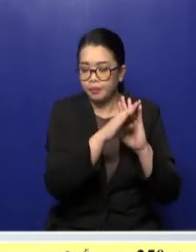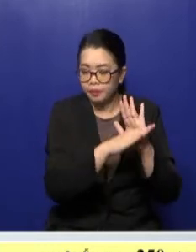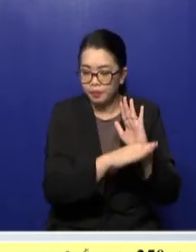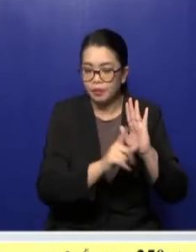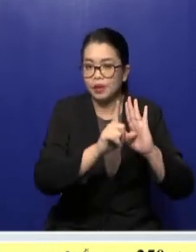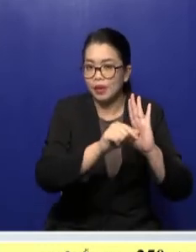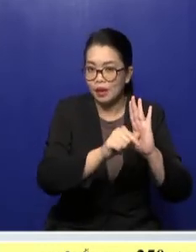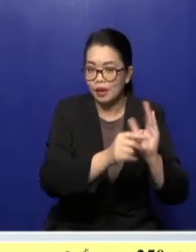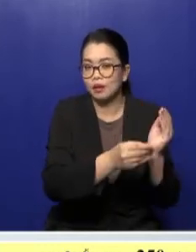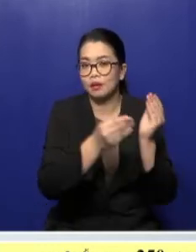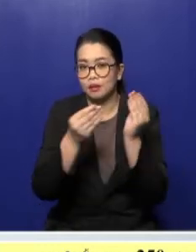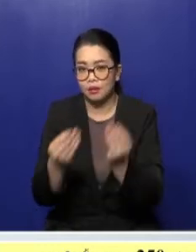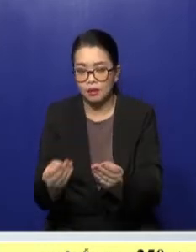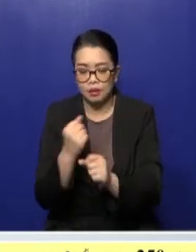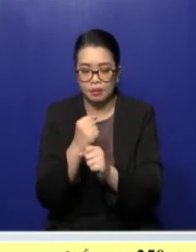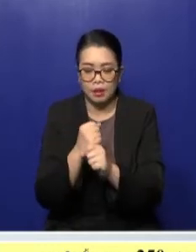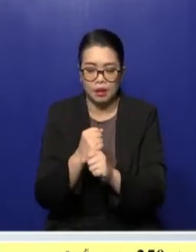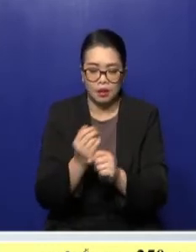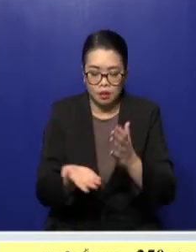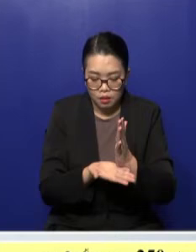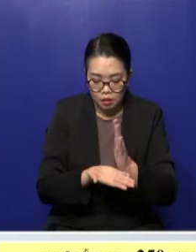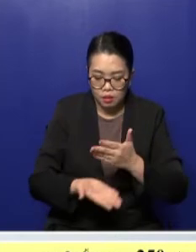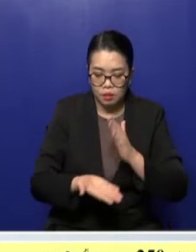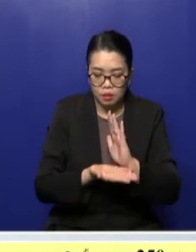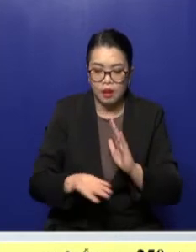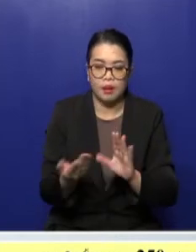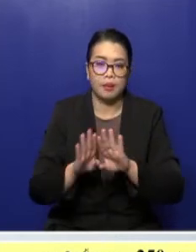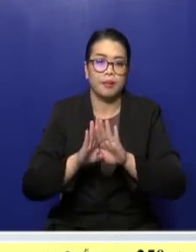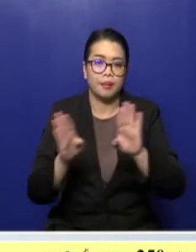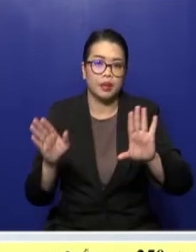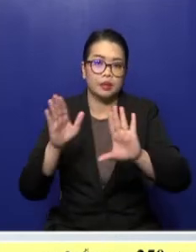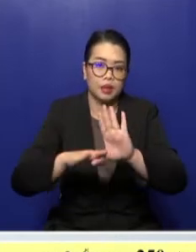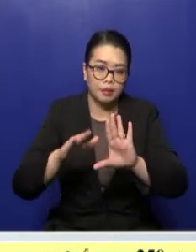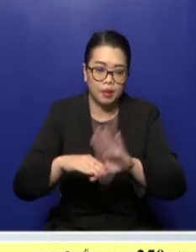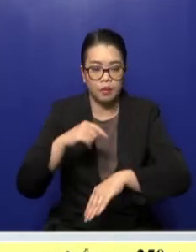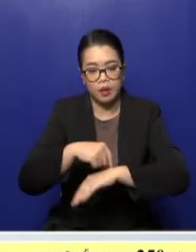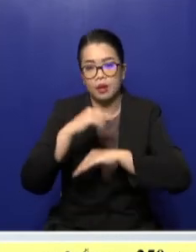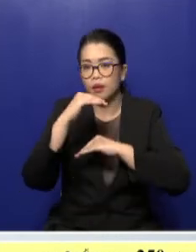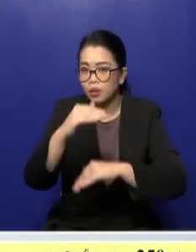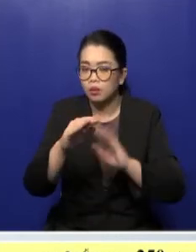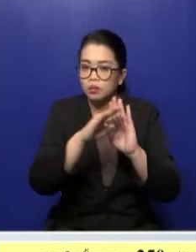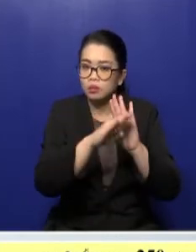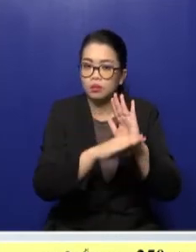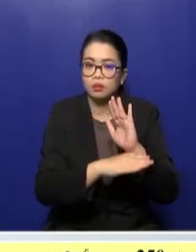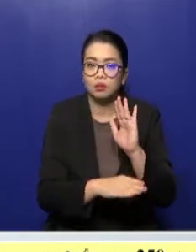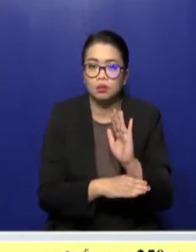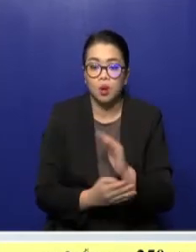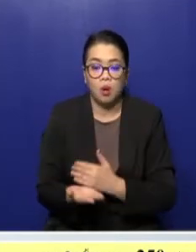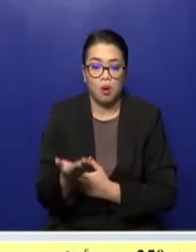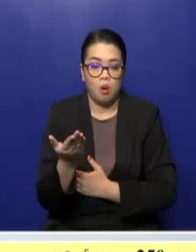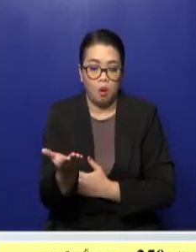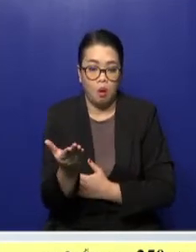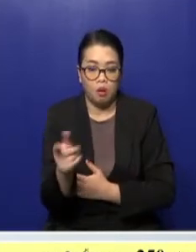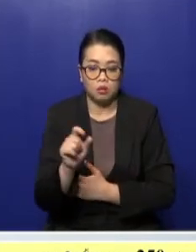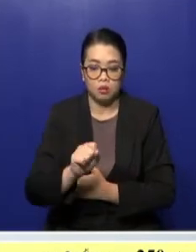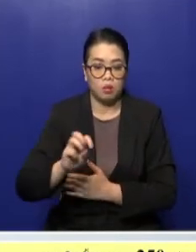เลขาธิการทำงานเรื่องนี้ตั้งแต่ชั้นต้นคือเปิดใบรับสมัครกำหนดเวลาเลยเนี่ยไม่ได้ไปยุ่งเกี่ยวหรือขออนุมัติ